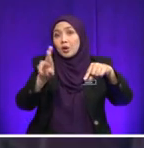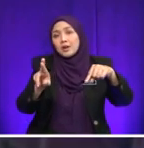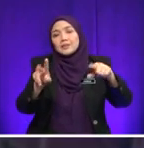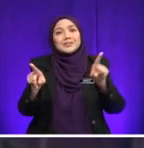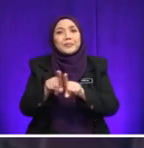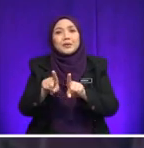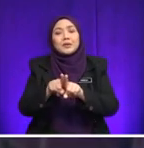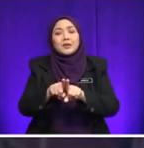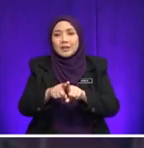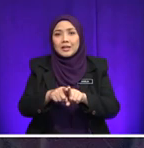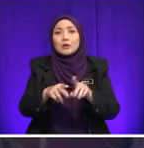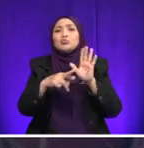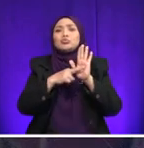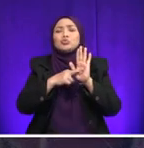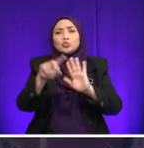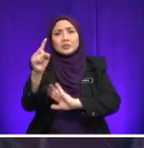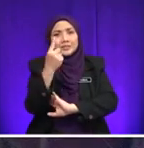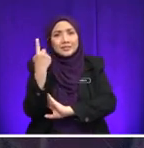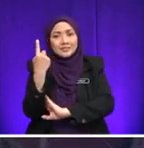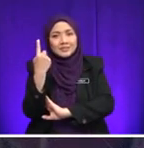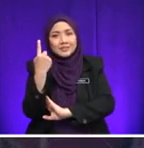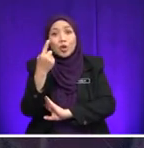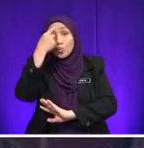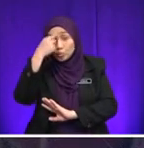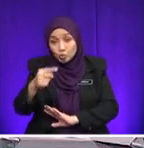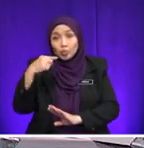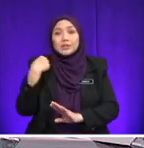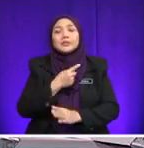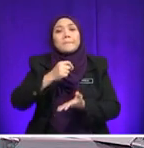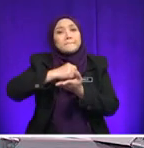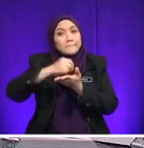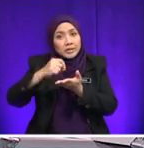Sebagai panduan kita untuk kita menulis